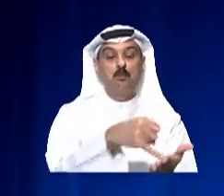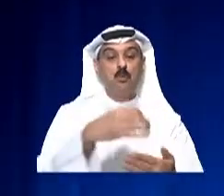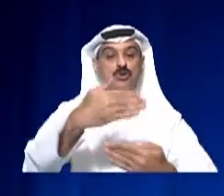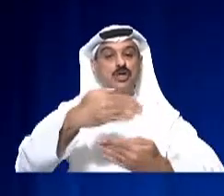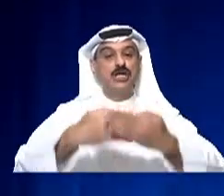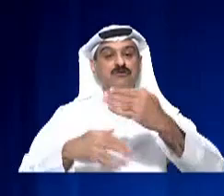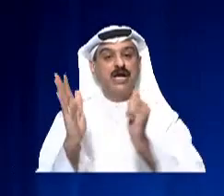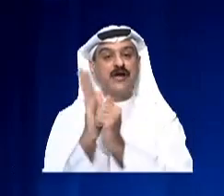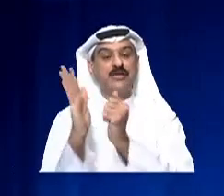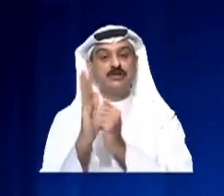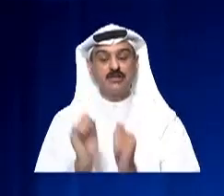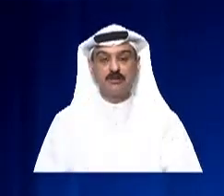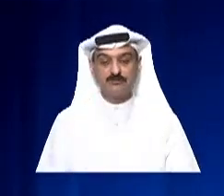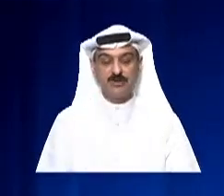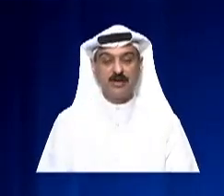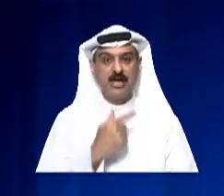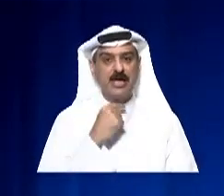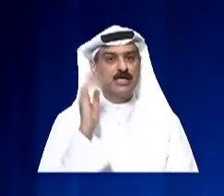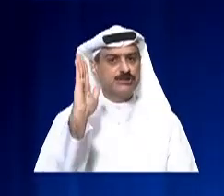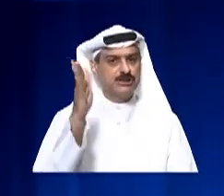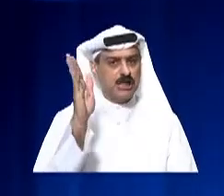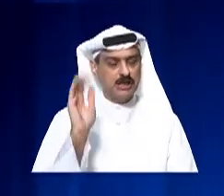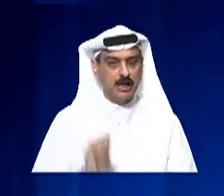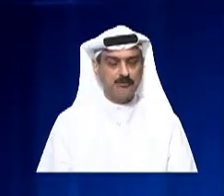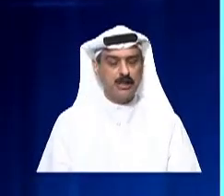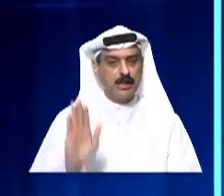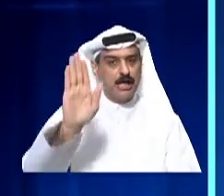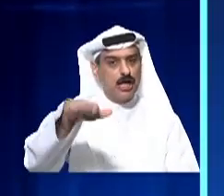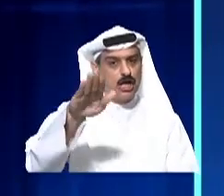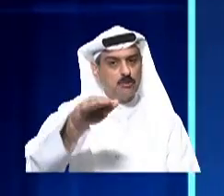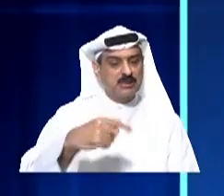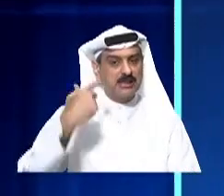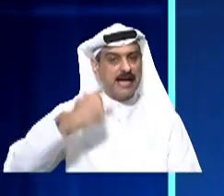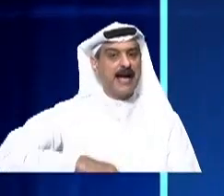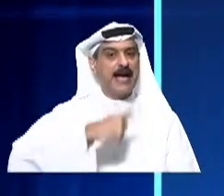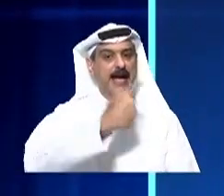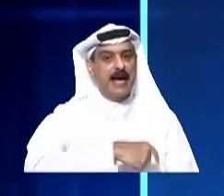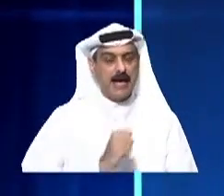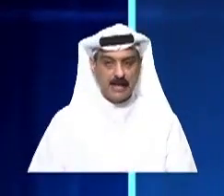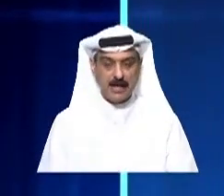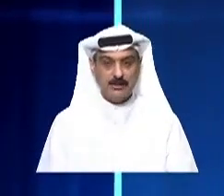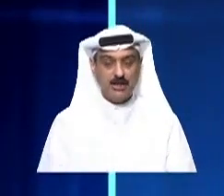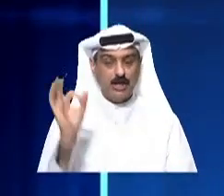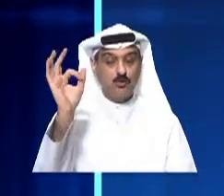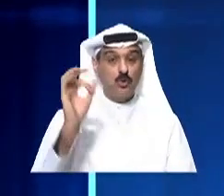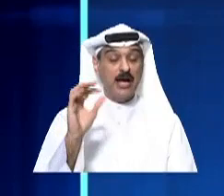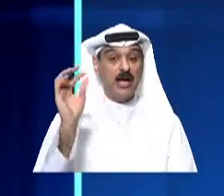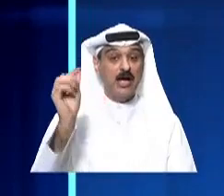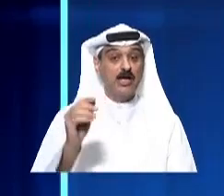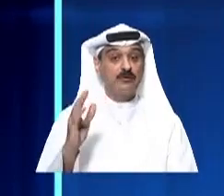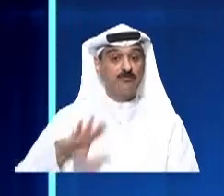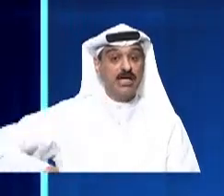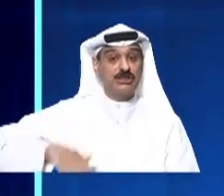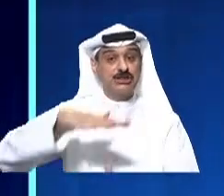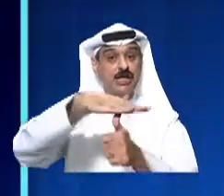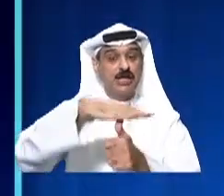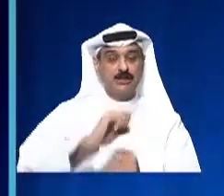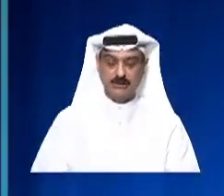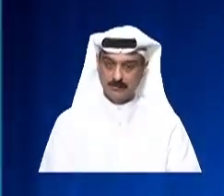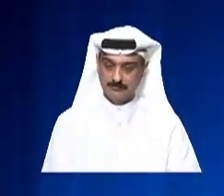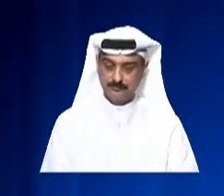مدينة جنوب صباح الأحمد، مدينة المطلع، خيطان الجنوبي القطعتين 2 و1، جنوب